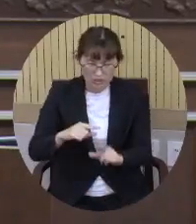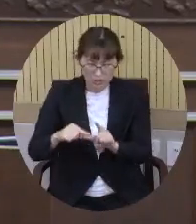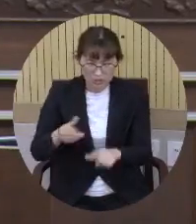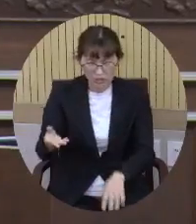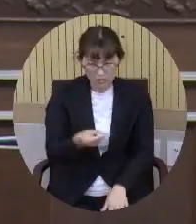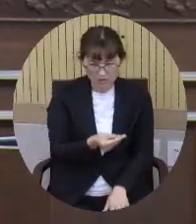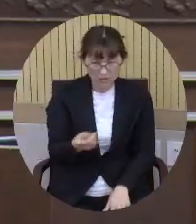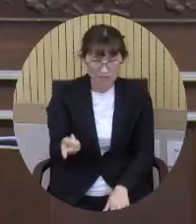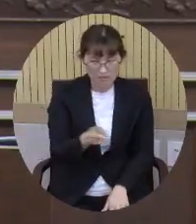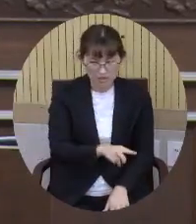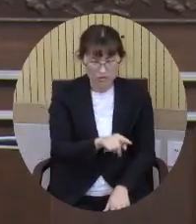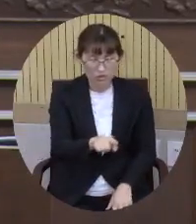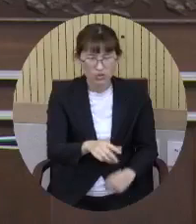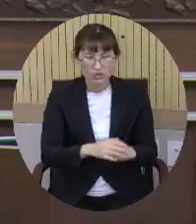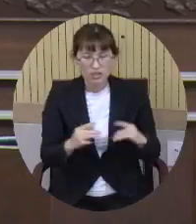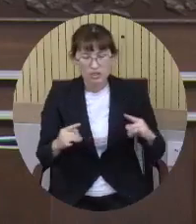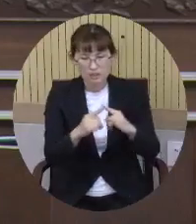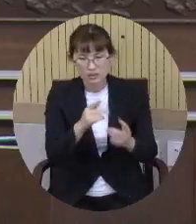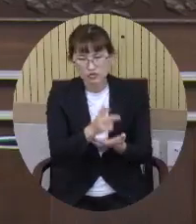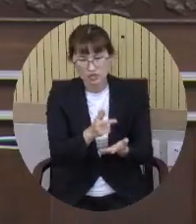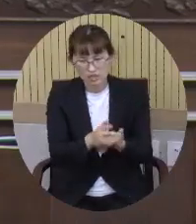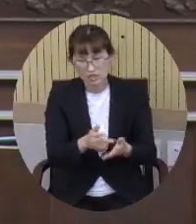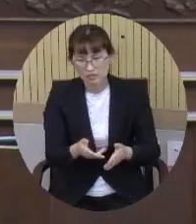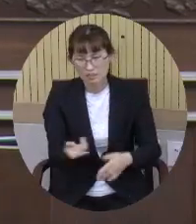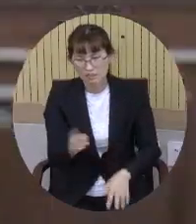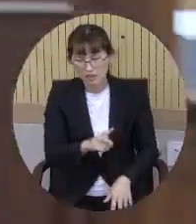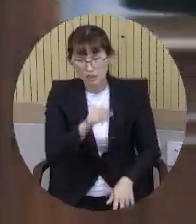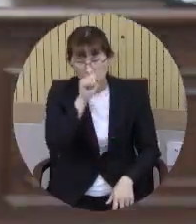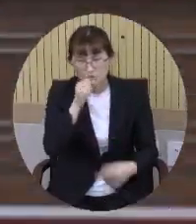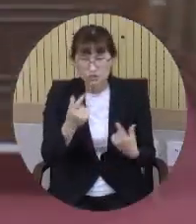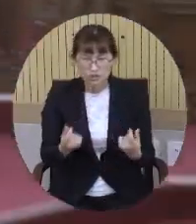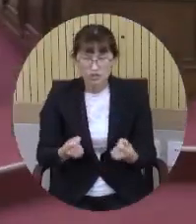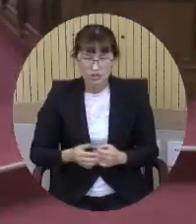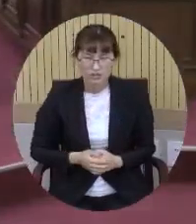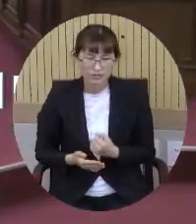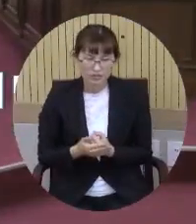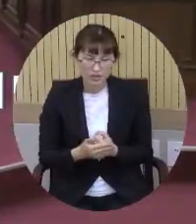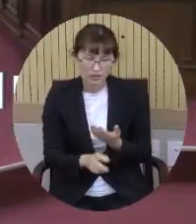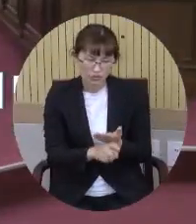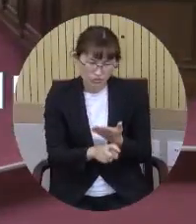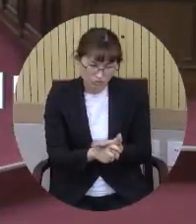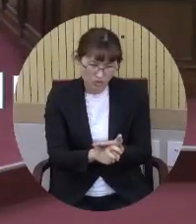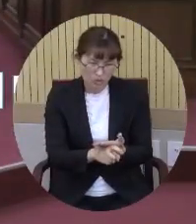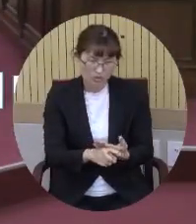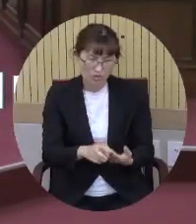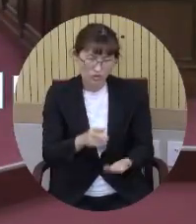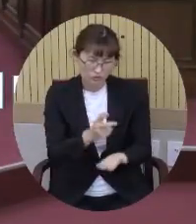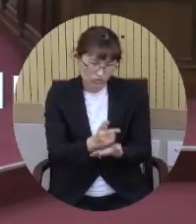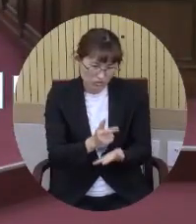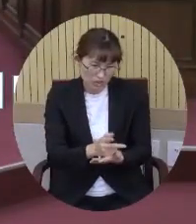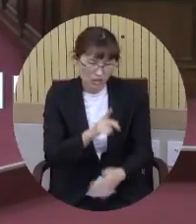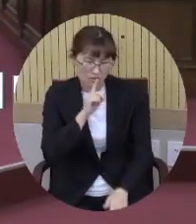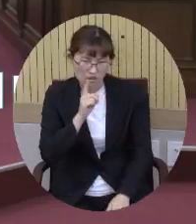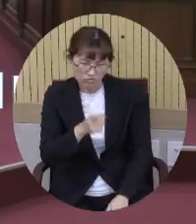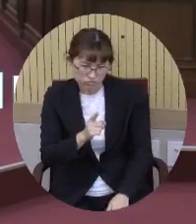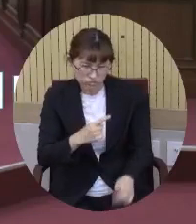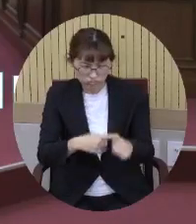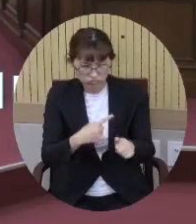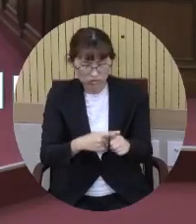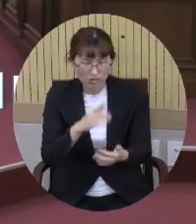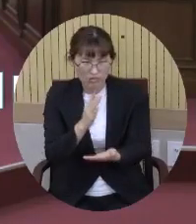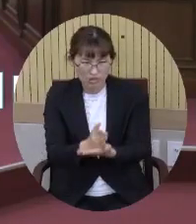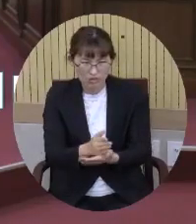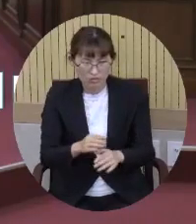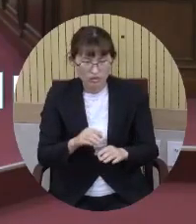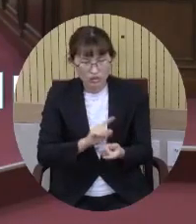복합공용주차장으로 전환하여야 합니다. 갈 곳 없는 캠핑용 차량의 불장기 주차로 인한 주민 간 갈등